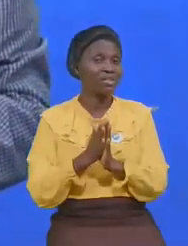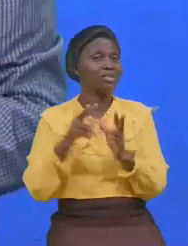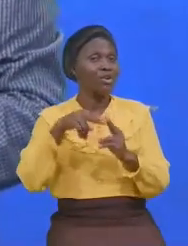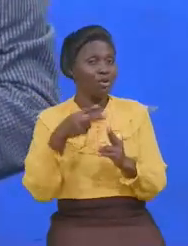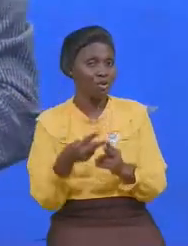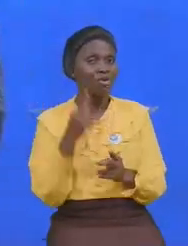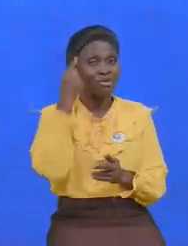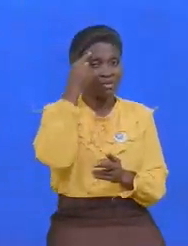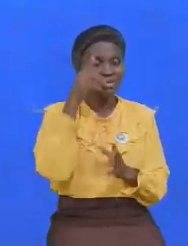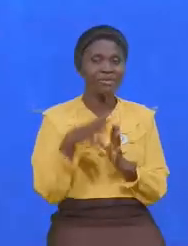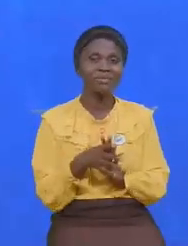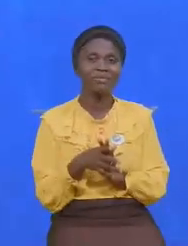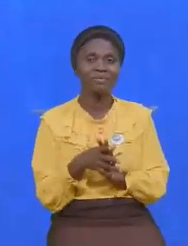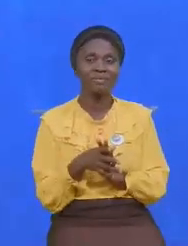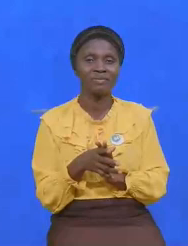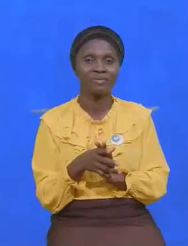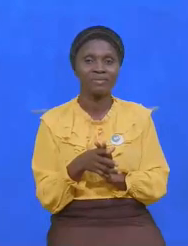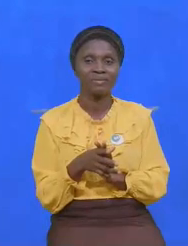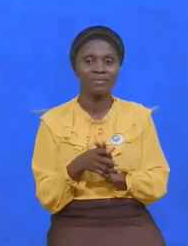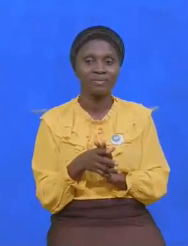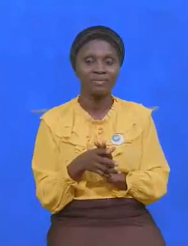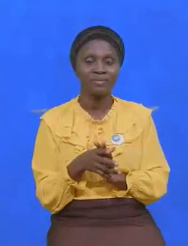demandons, plus que ce à quoi nous pensons.